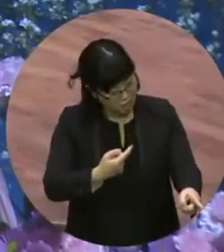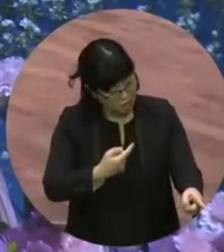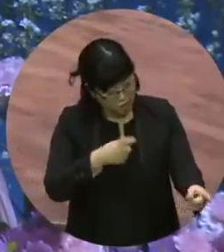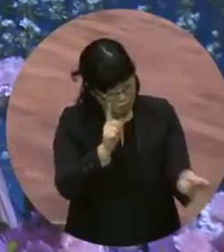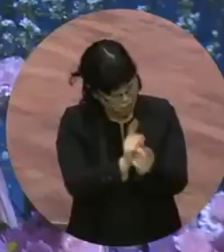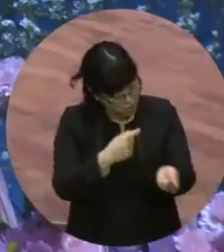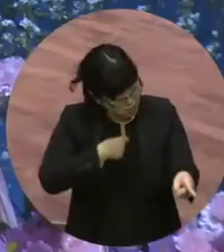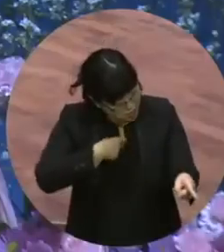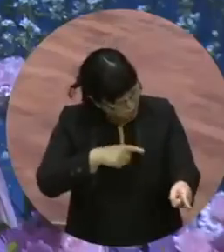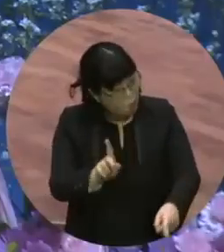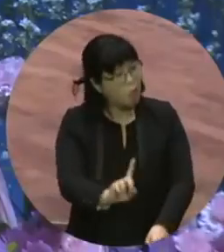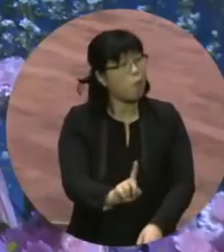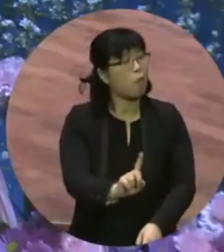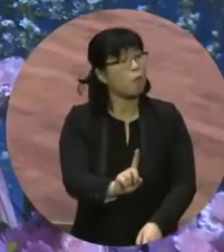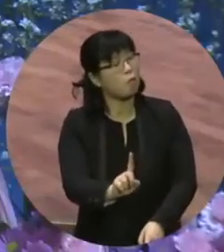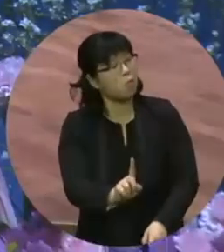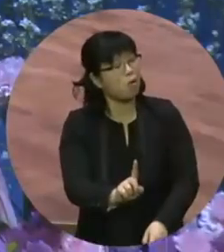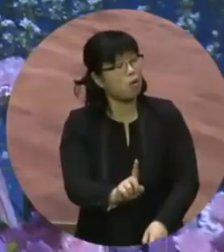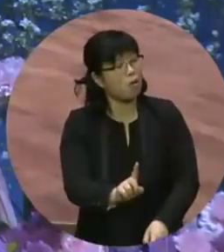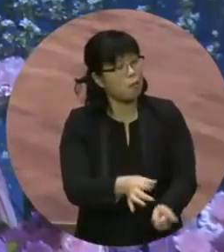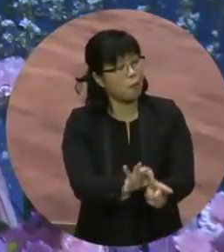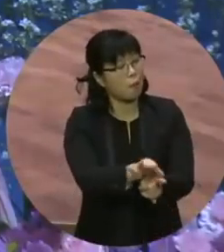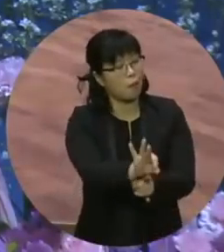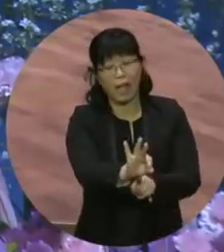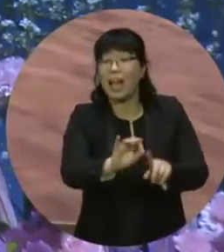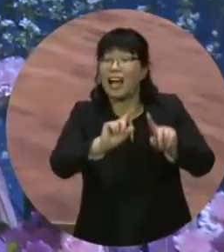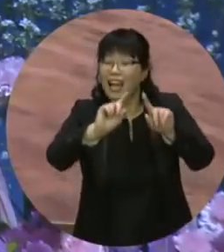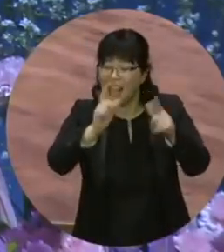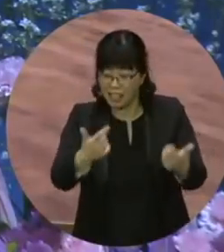그분은 전능자예요. 전능자.